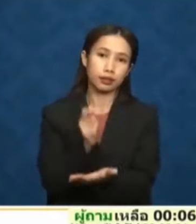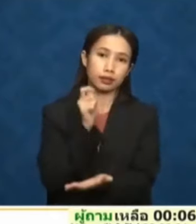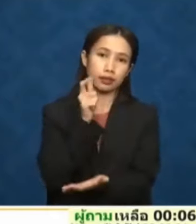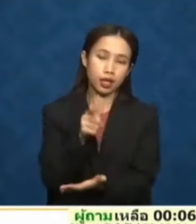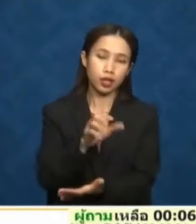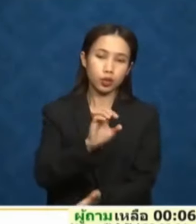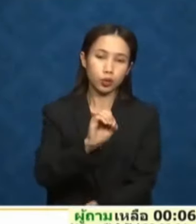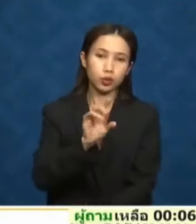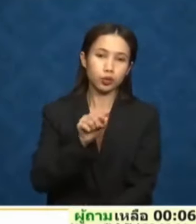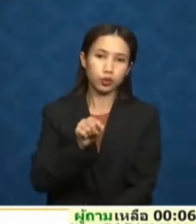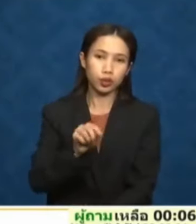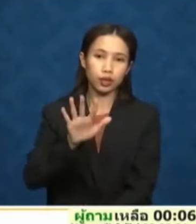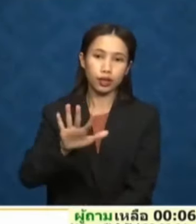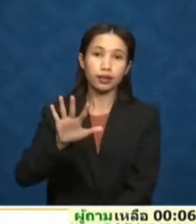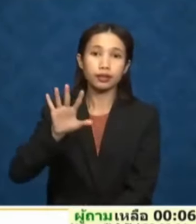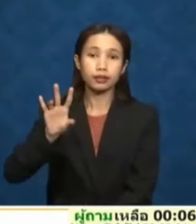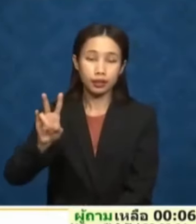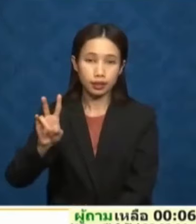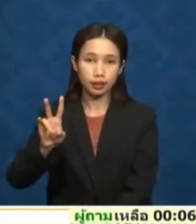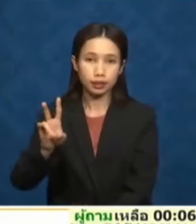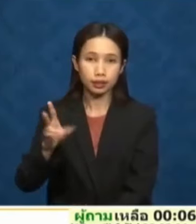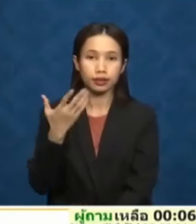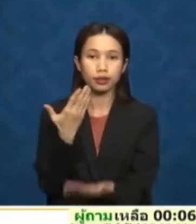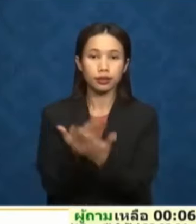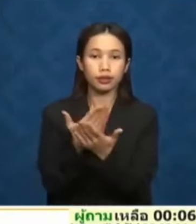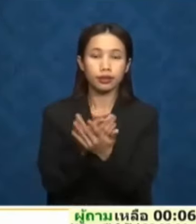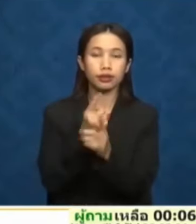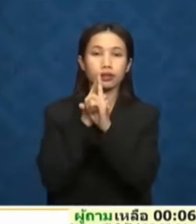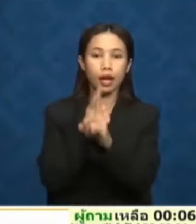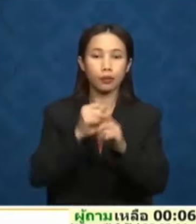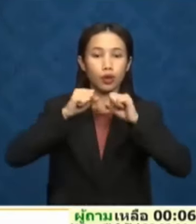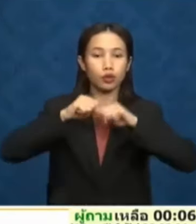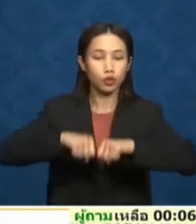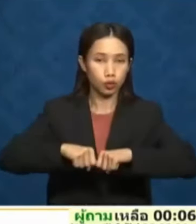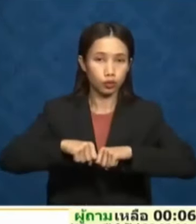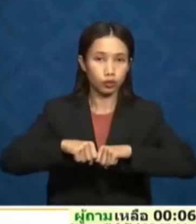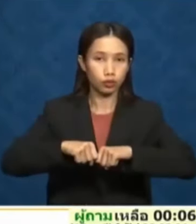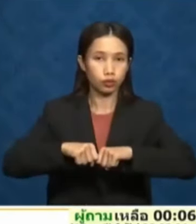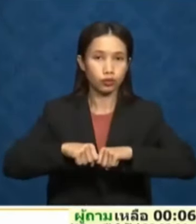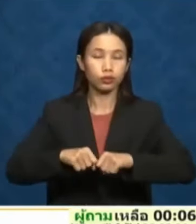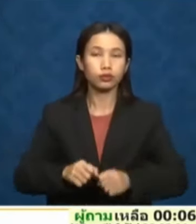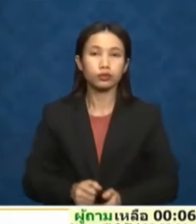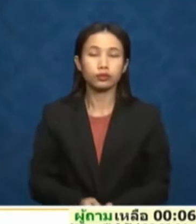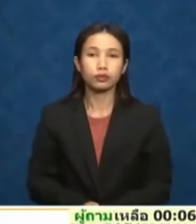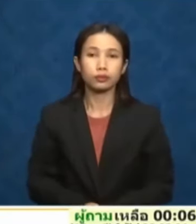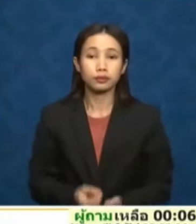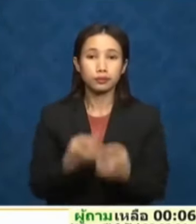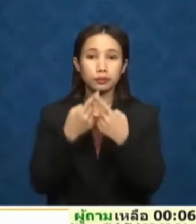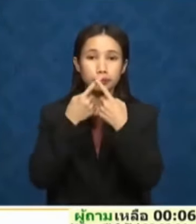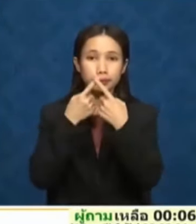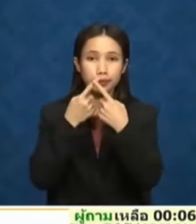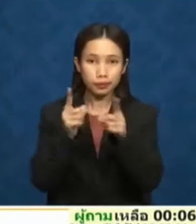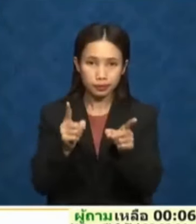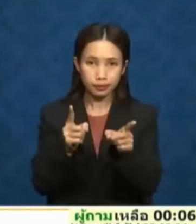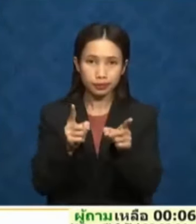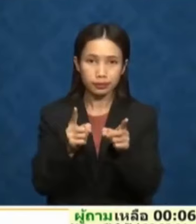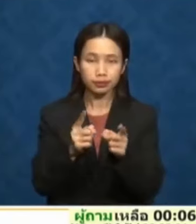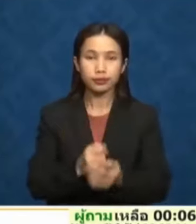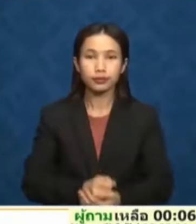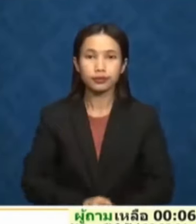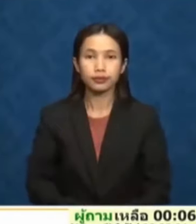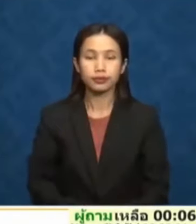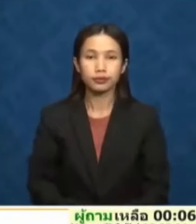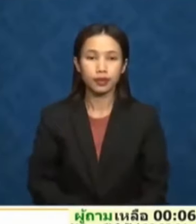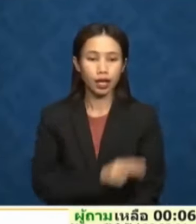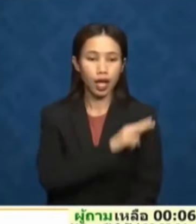0.57เนี่ยมันเป็นเมดเงินในข้อตกลงรวมแต่สิ่งที่